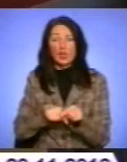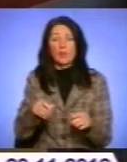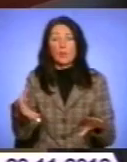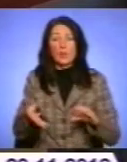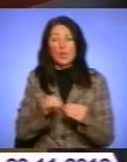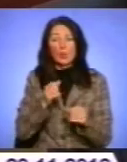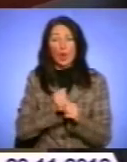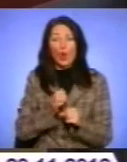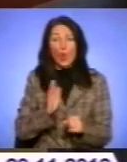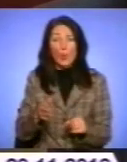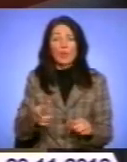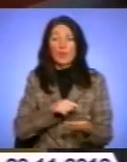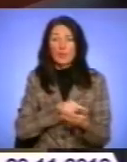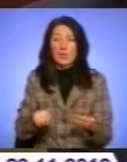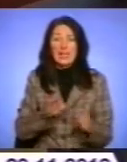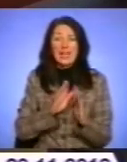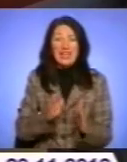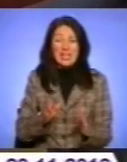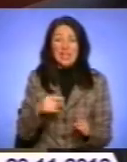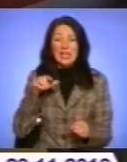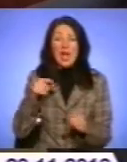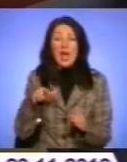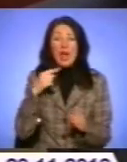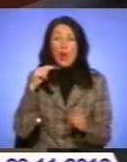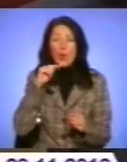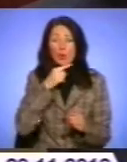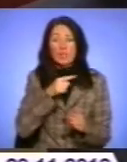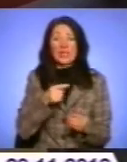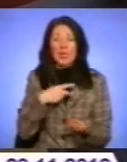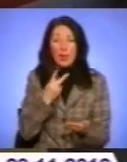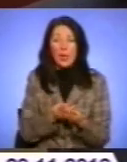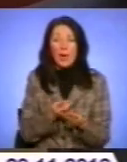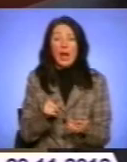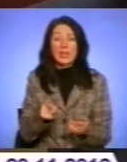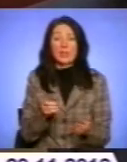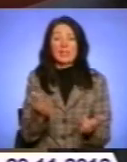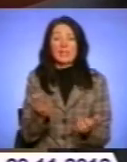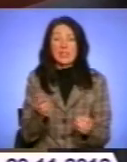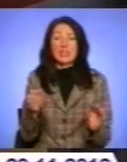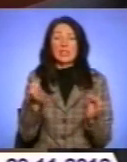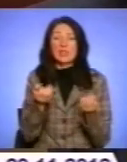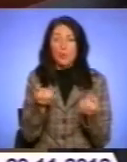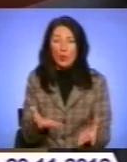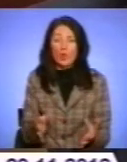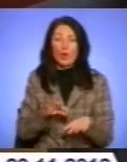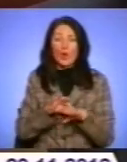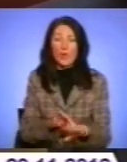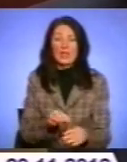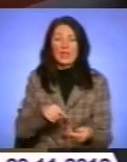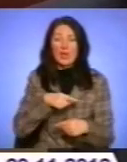будемо визначати не тільки за економічними показниками, а й за тим, наскільки спрощене ведення бізнесу в певній